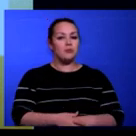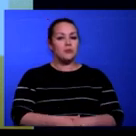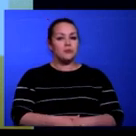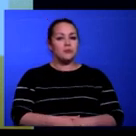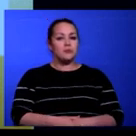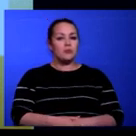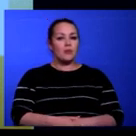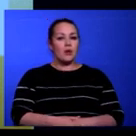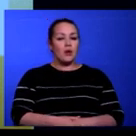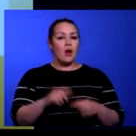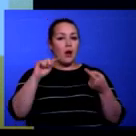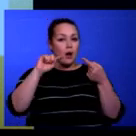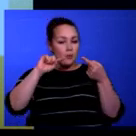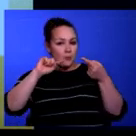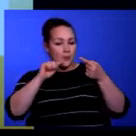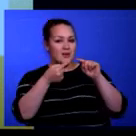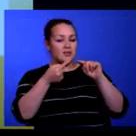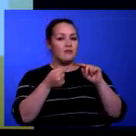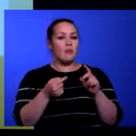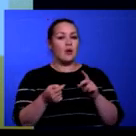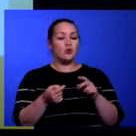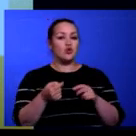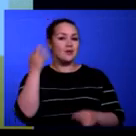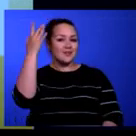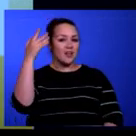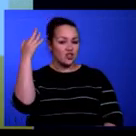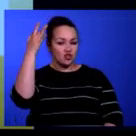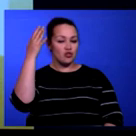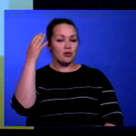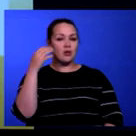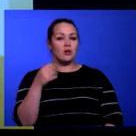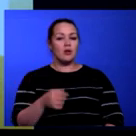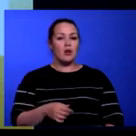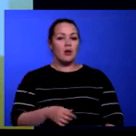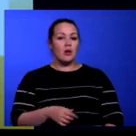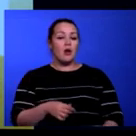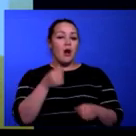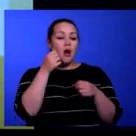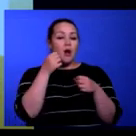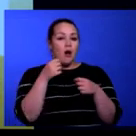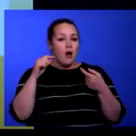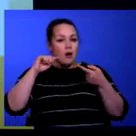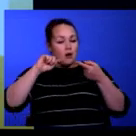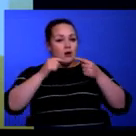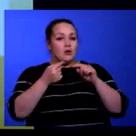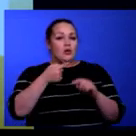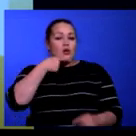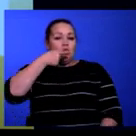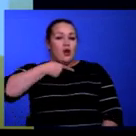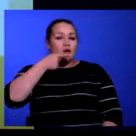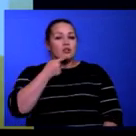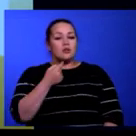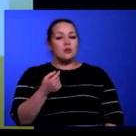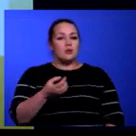антонимы имеют противоположные значения антонимы делает речь богаче выразительнее